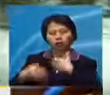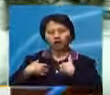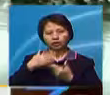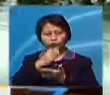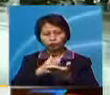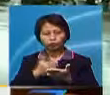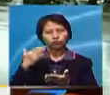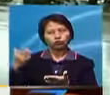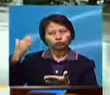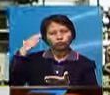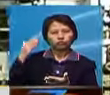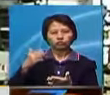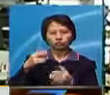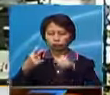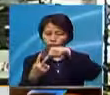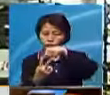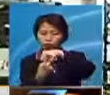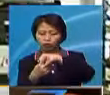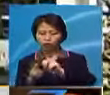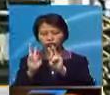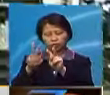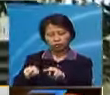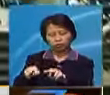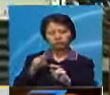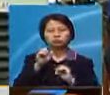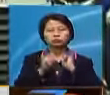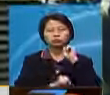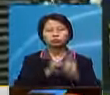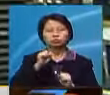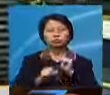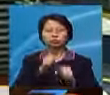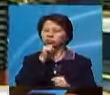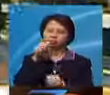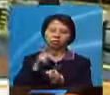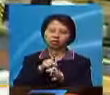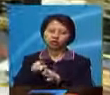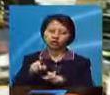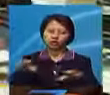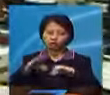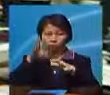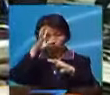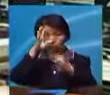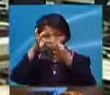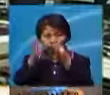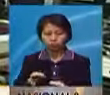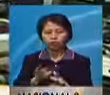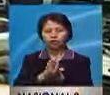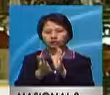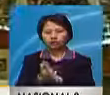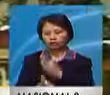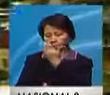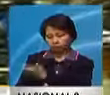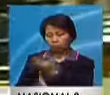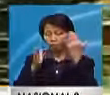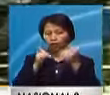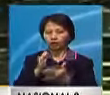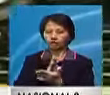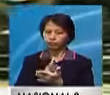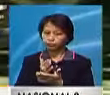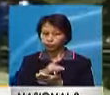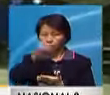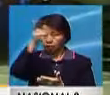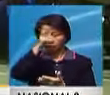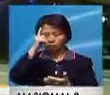beberapa ketika di mana Proton dilihat bersikap tidak profesional dalam membuat keputusan. Justru beliau berharap sementara